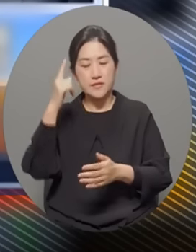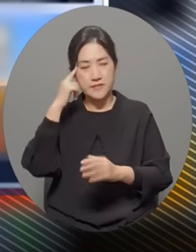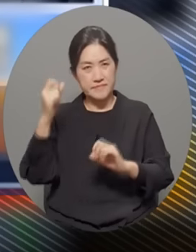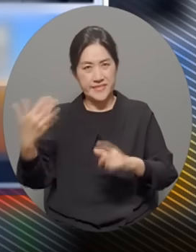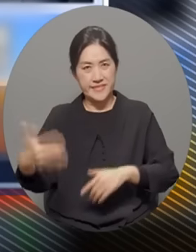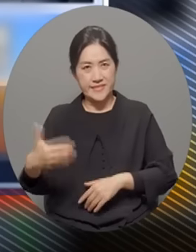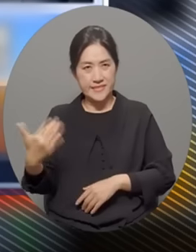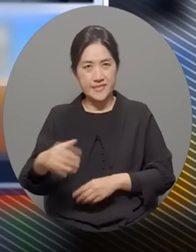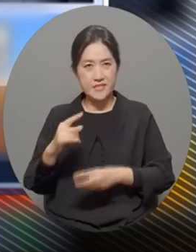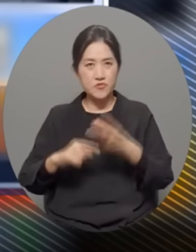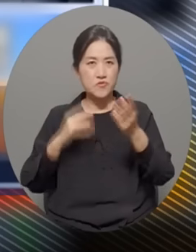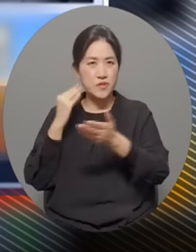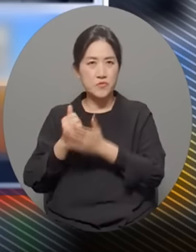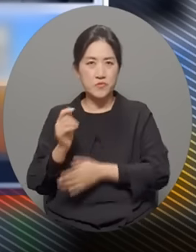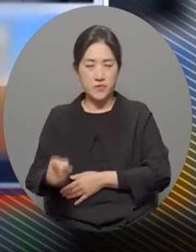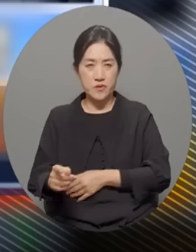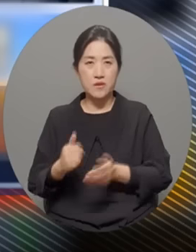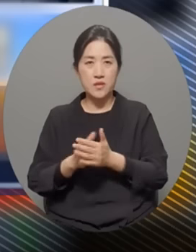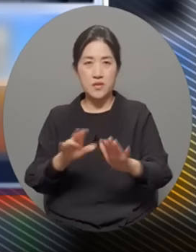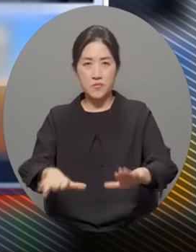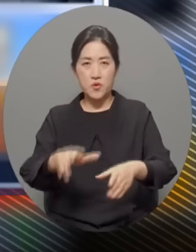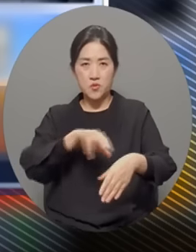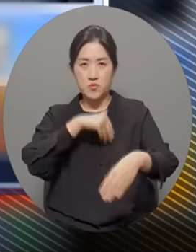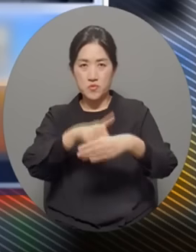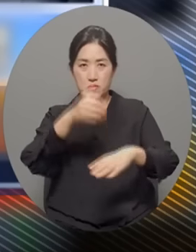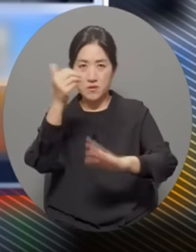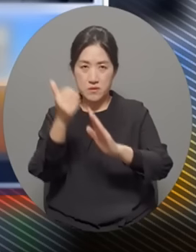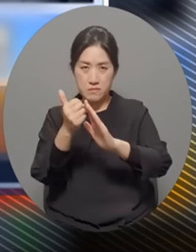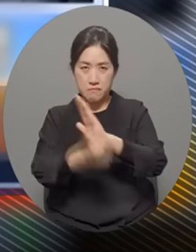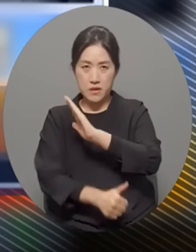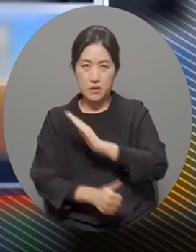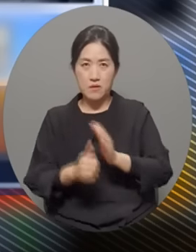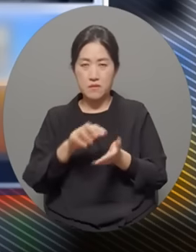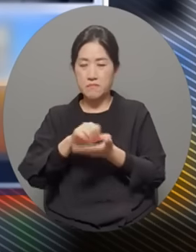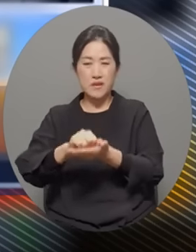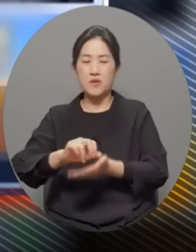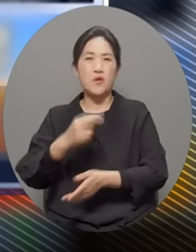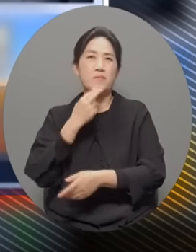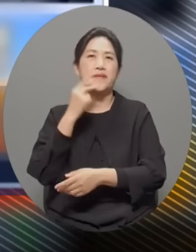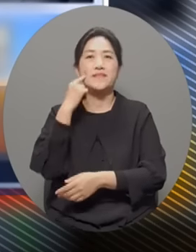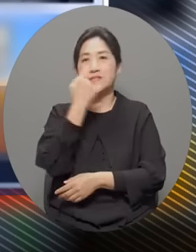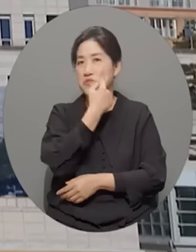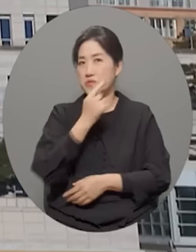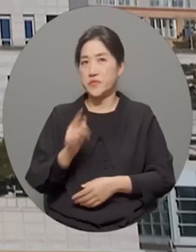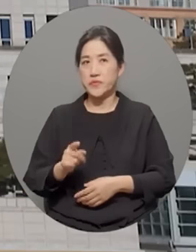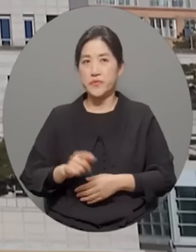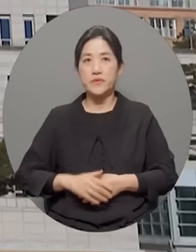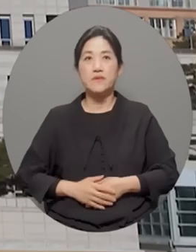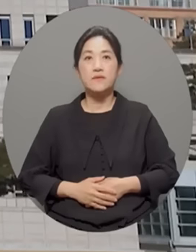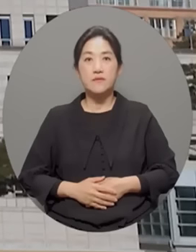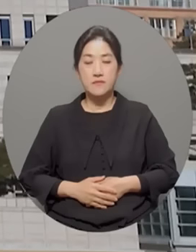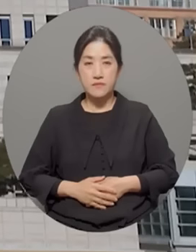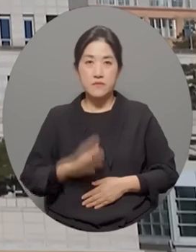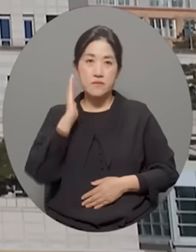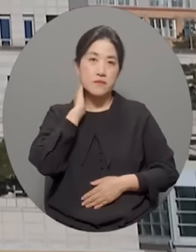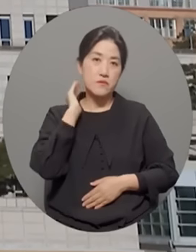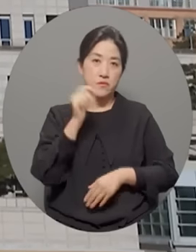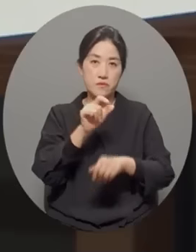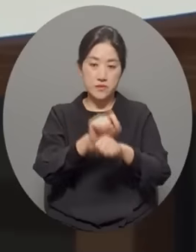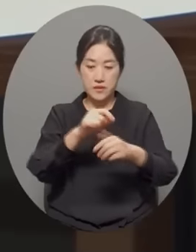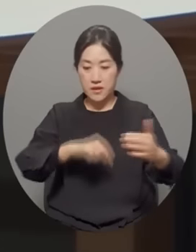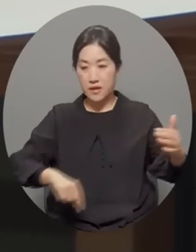듯합니다 저 윤성일 대통령이 이번 총선 결과를 패배라고 받아들이지 않는다는 거죠 대통령실